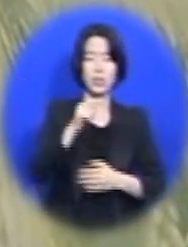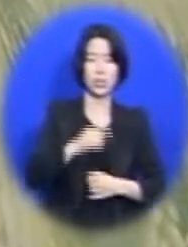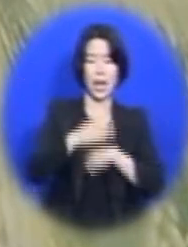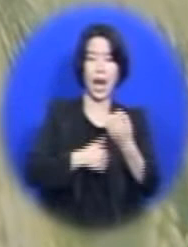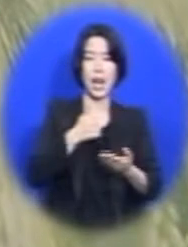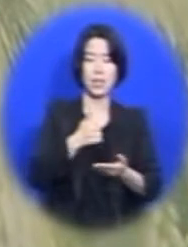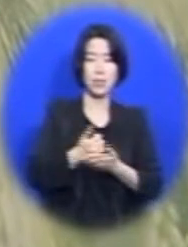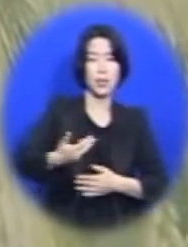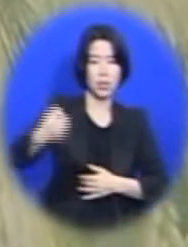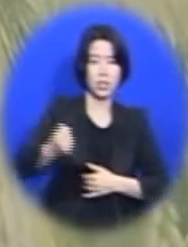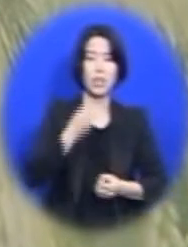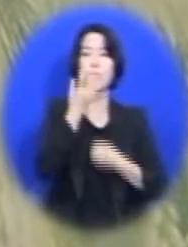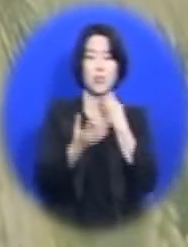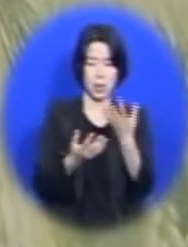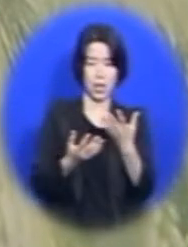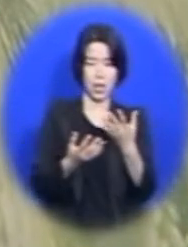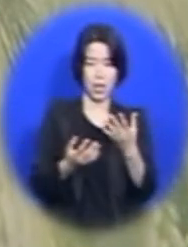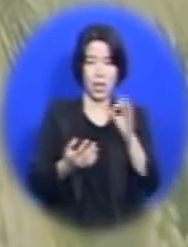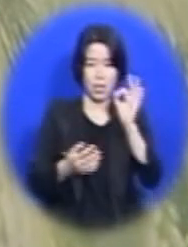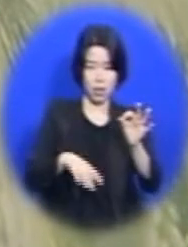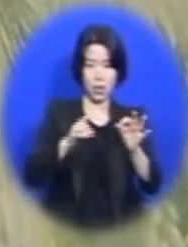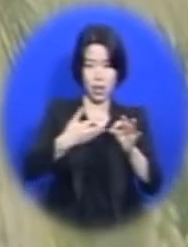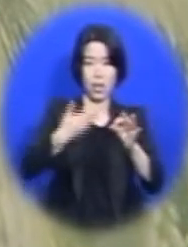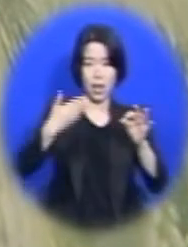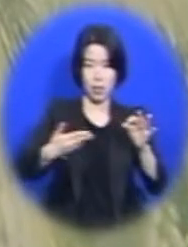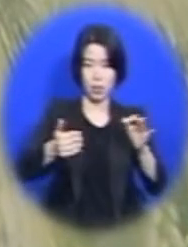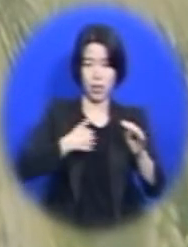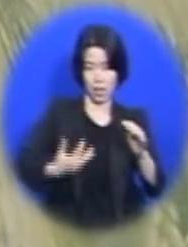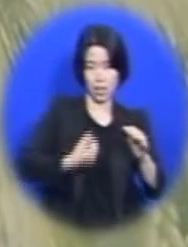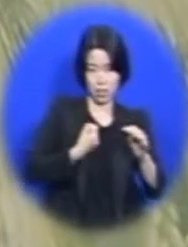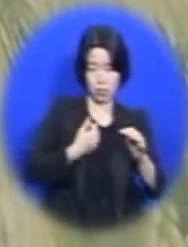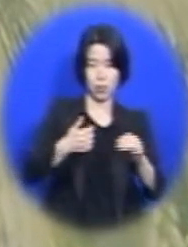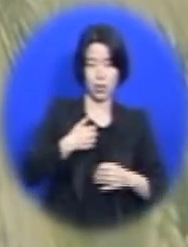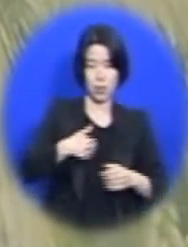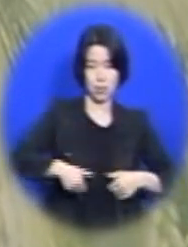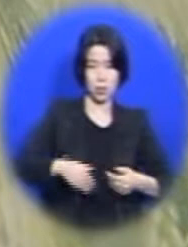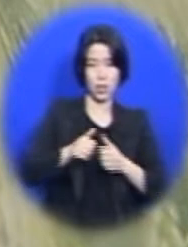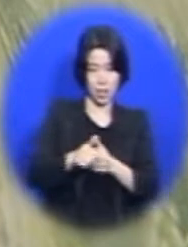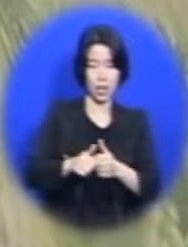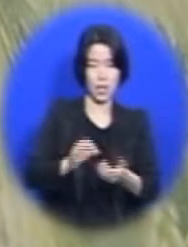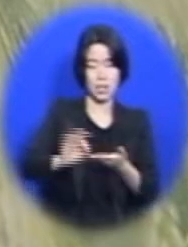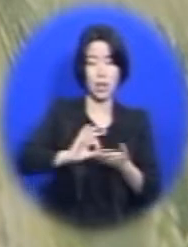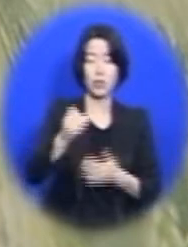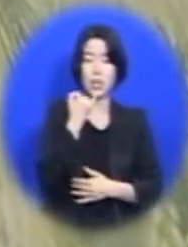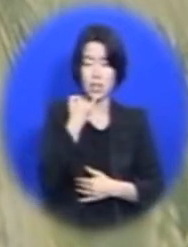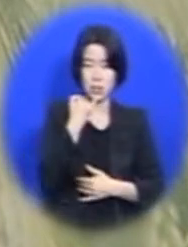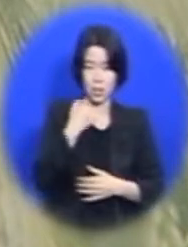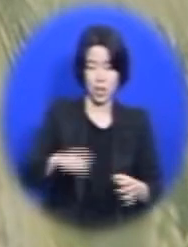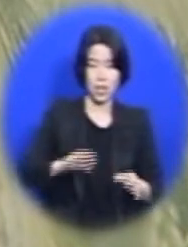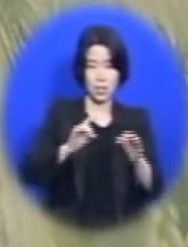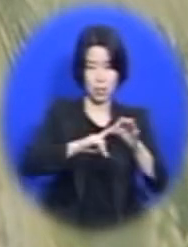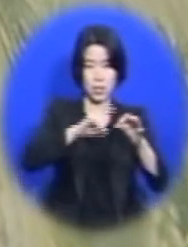것이라는 고백이라는. 열의 아홉은 내가 가지고 내 필요에 따라 써도 좋지만 첫 번째 열의